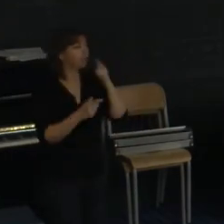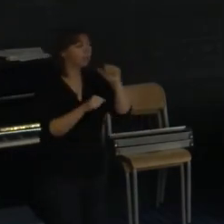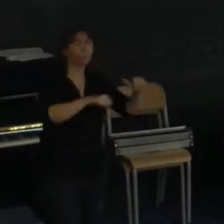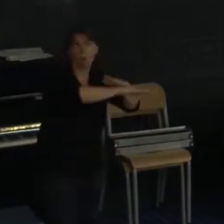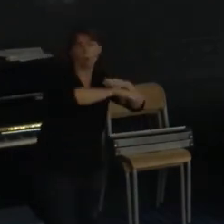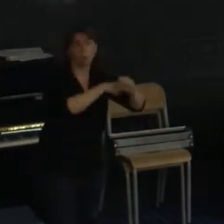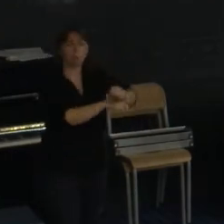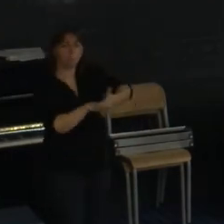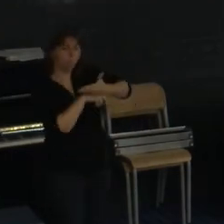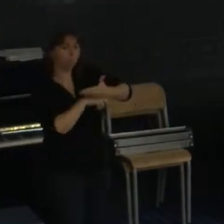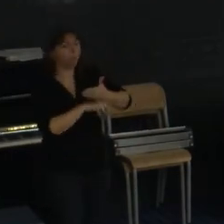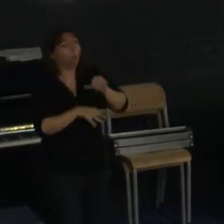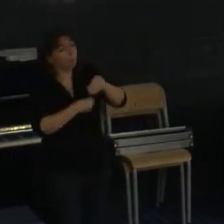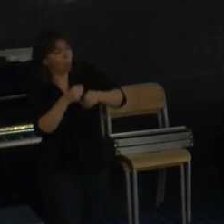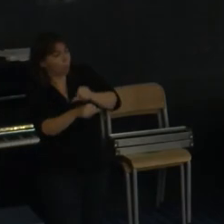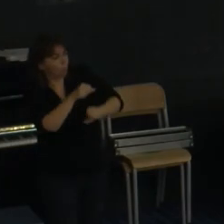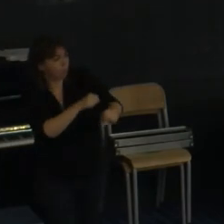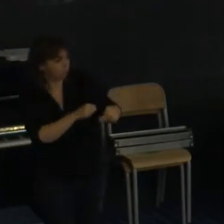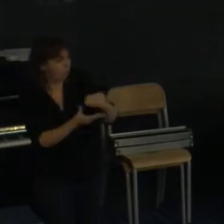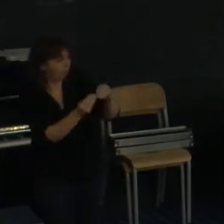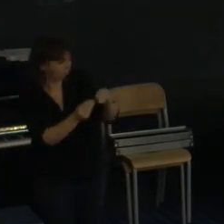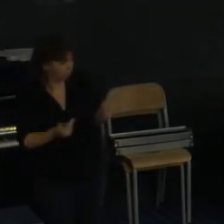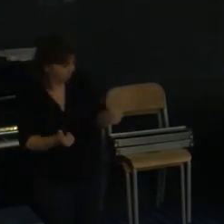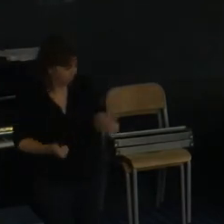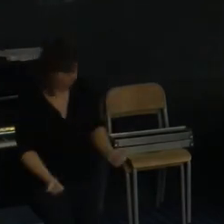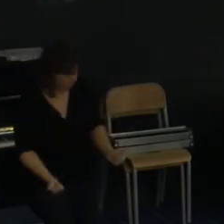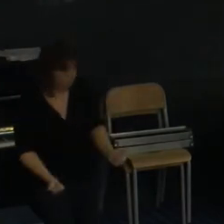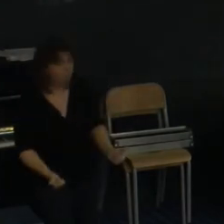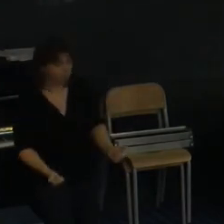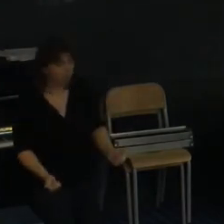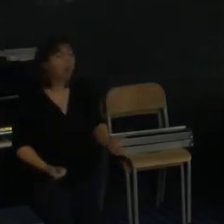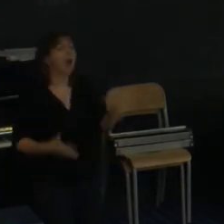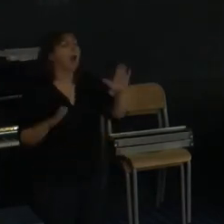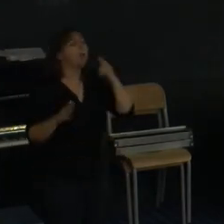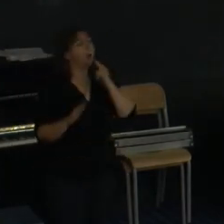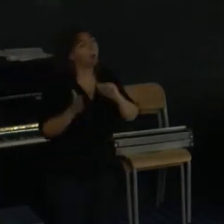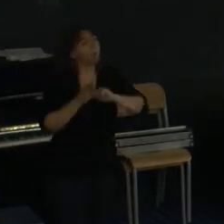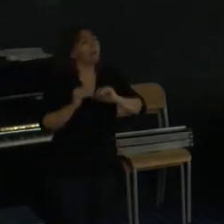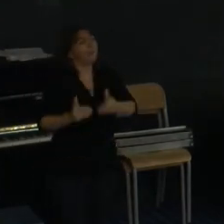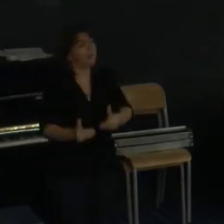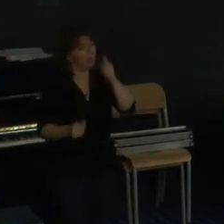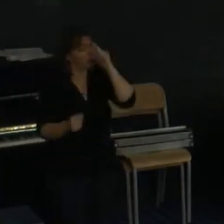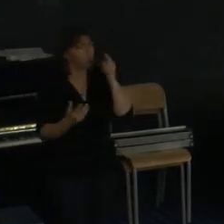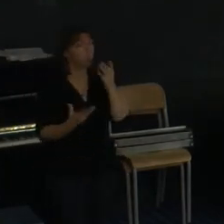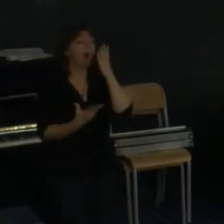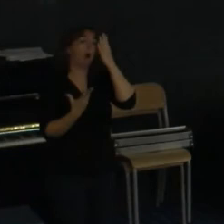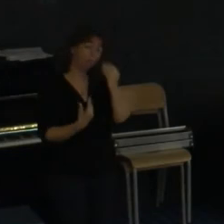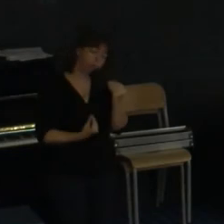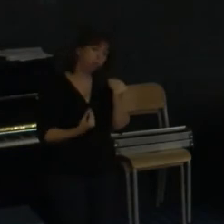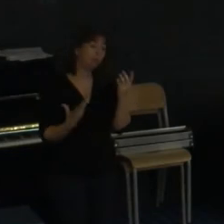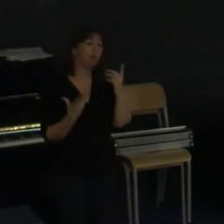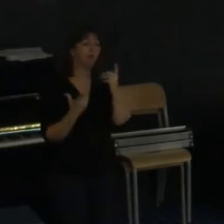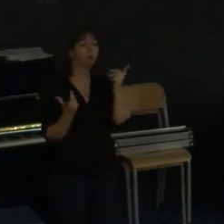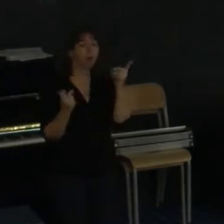breakpoints avec des conditions. Ça va ? Alors, pour pouvoir désactiver un breakpoint, on a simplement le